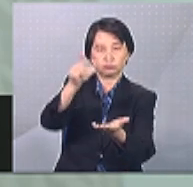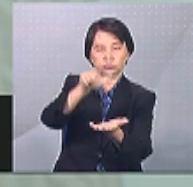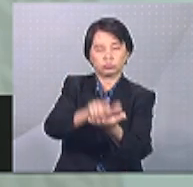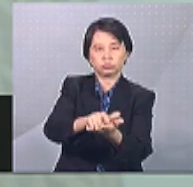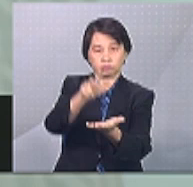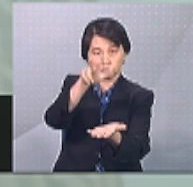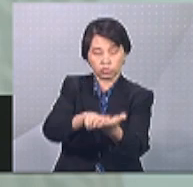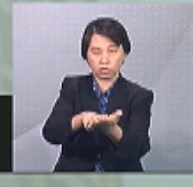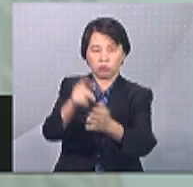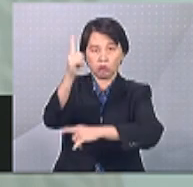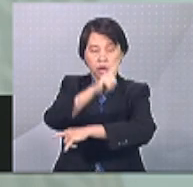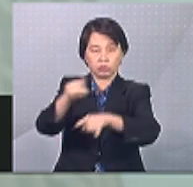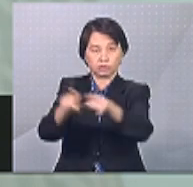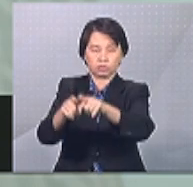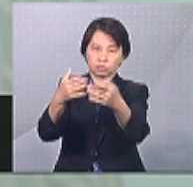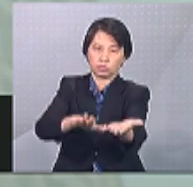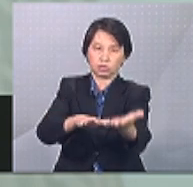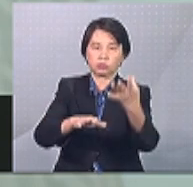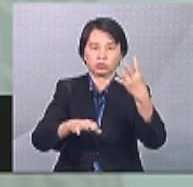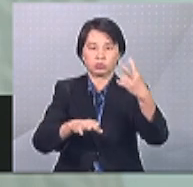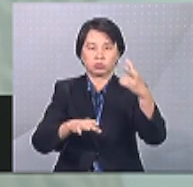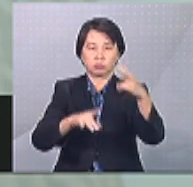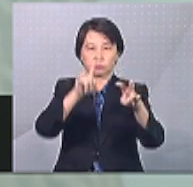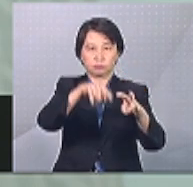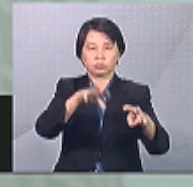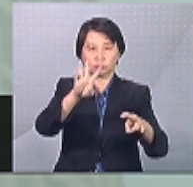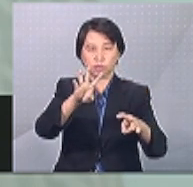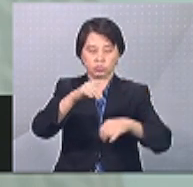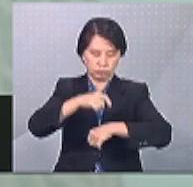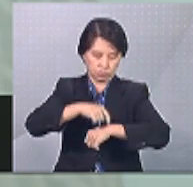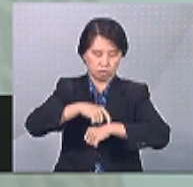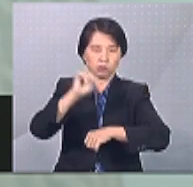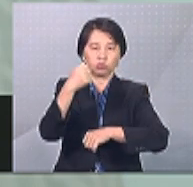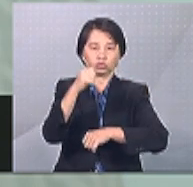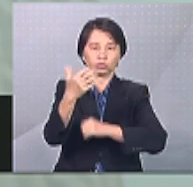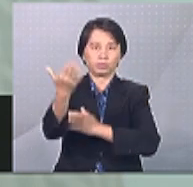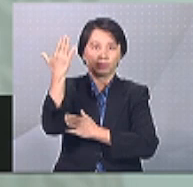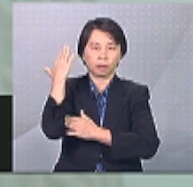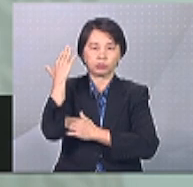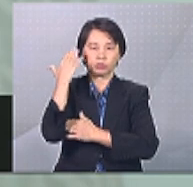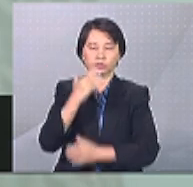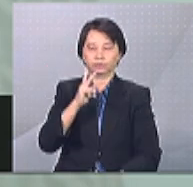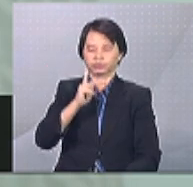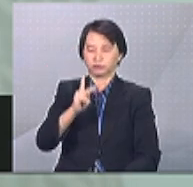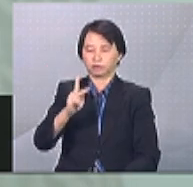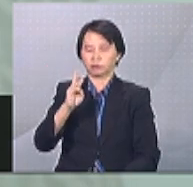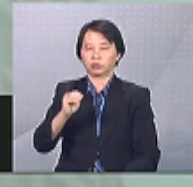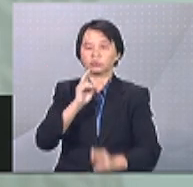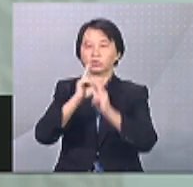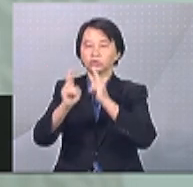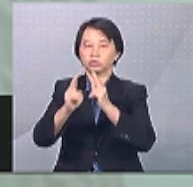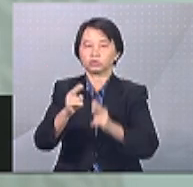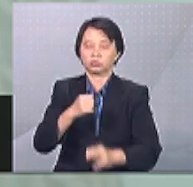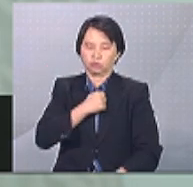sama, iaitu 17 April jam 10 pagi. Kementerian Kesihatan Malaysia mengucapkan takziah kepada ahli keluarga